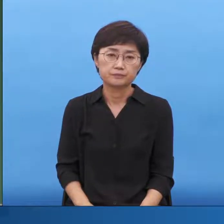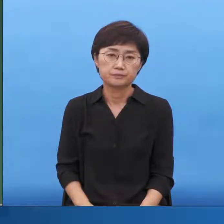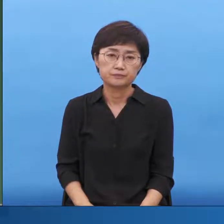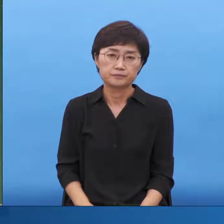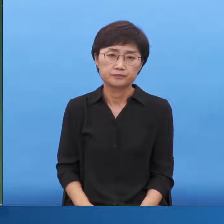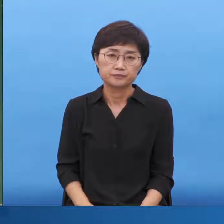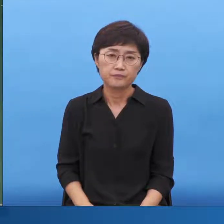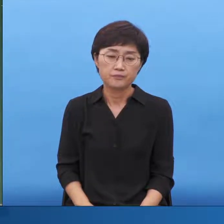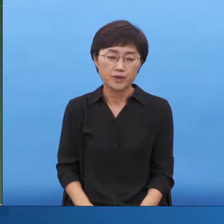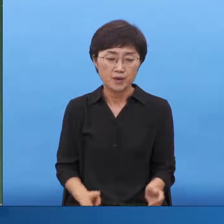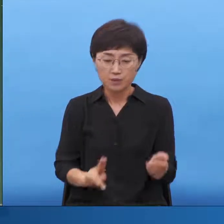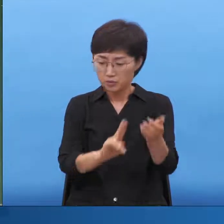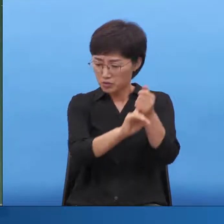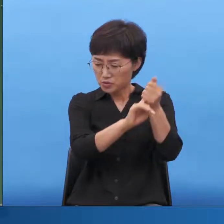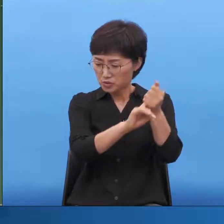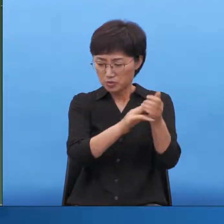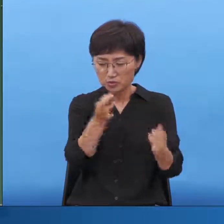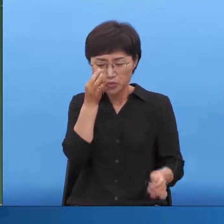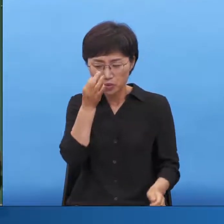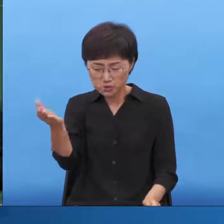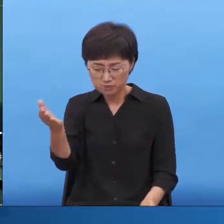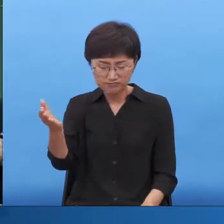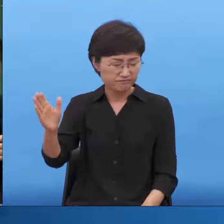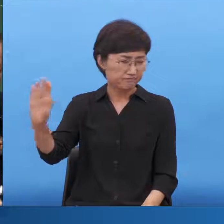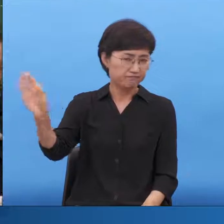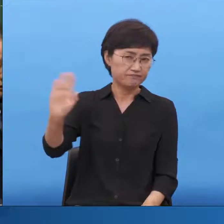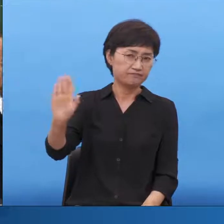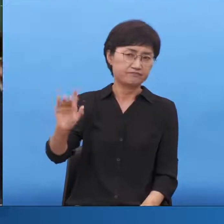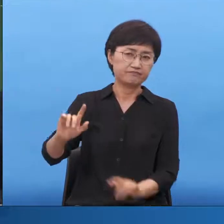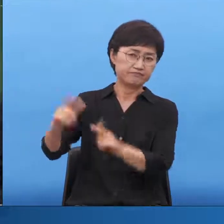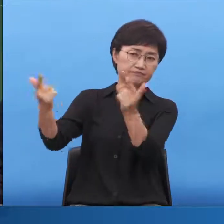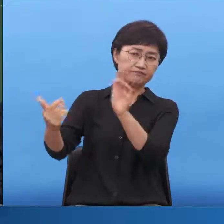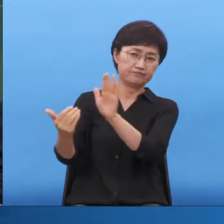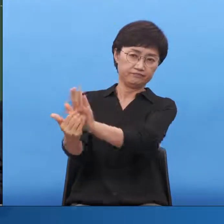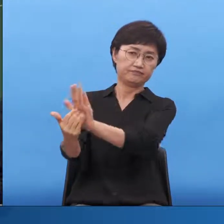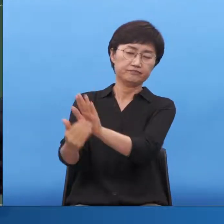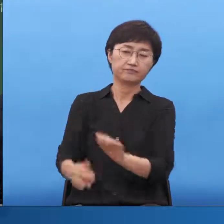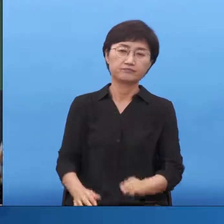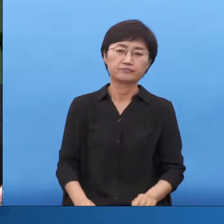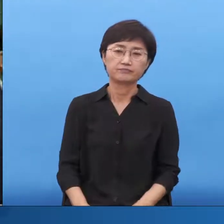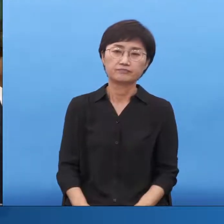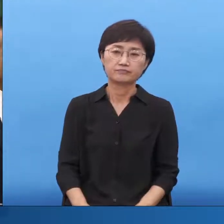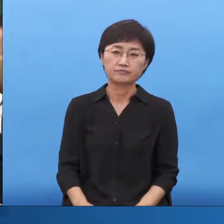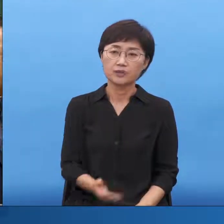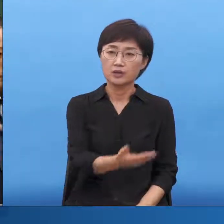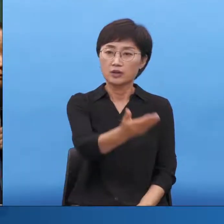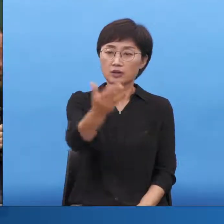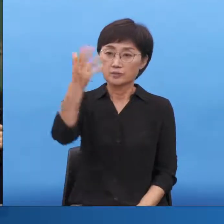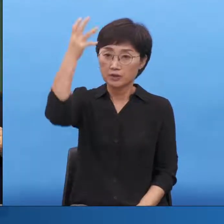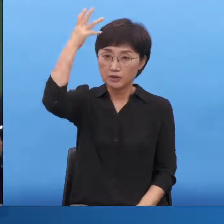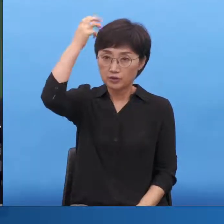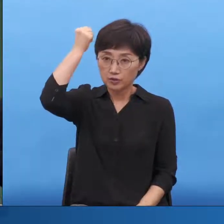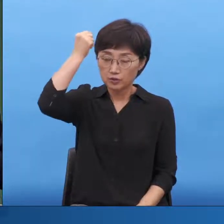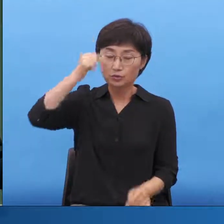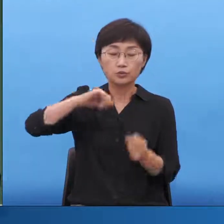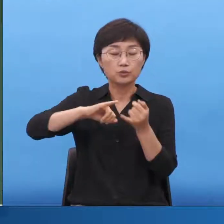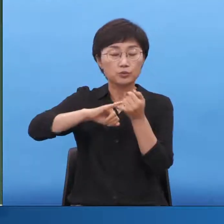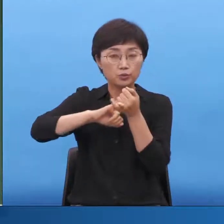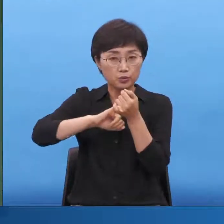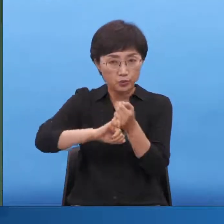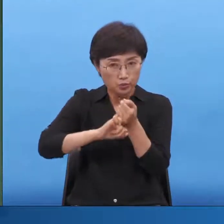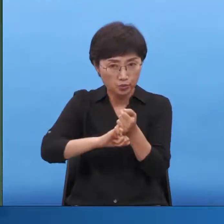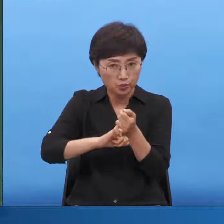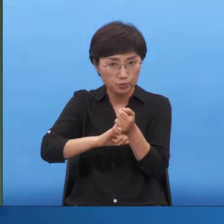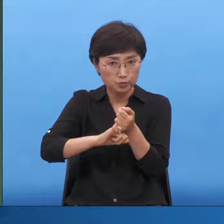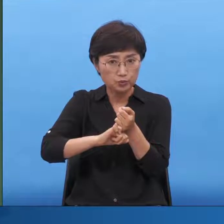이걸 보이지 않겠다 이렇게 얘기했습니다. 我不会显神迹的。 뭐 여러분들은 더 기억해야 되고 렘넌트는 이제 꼭 기억해야